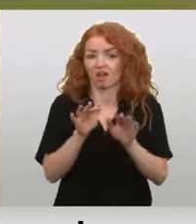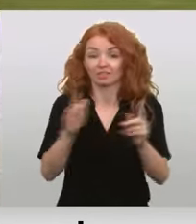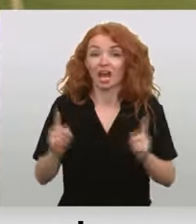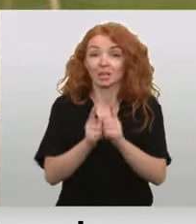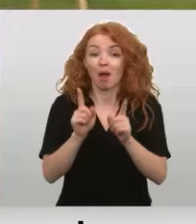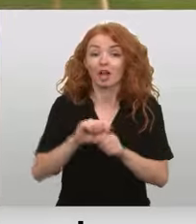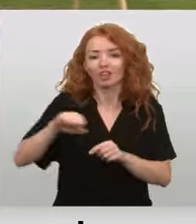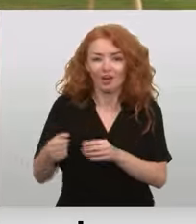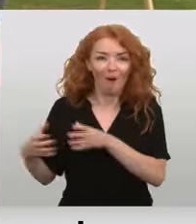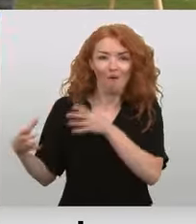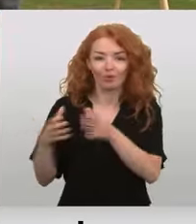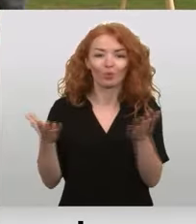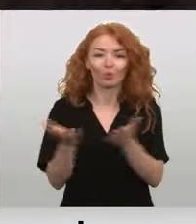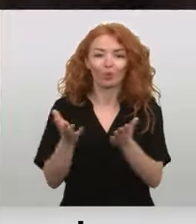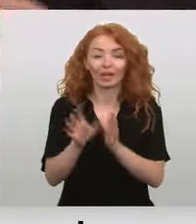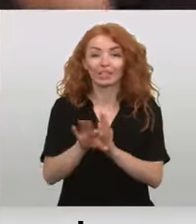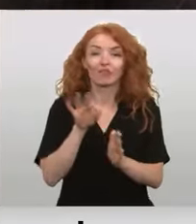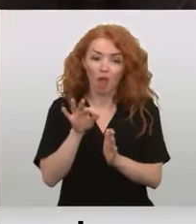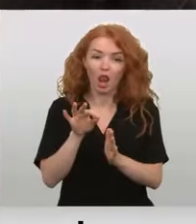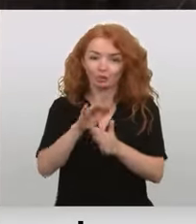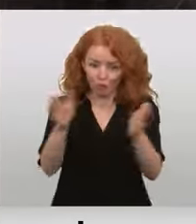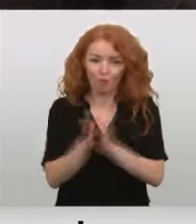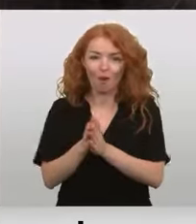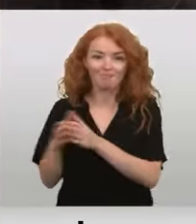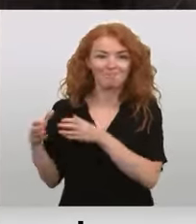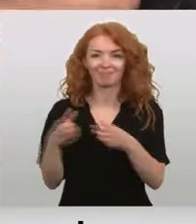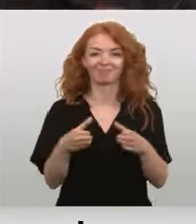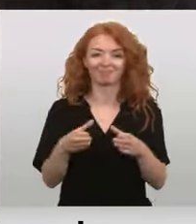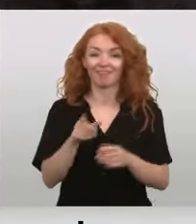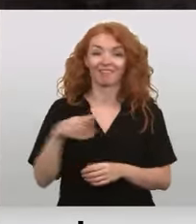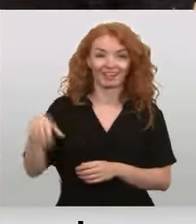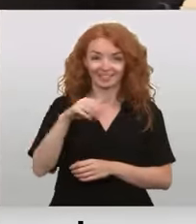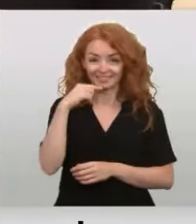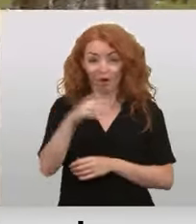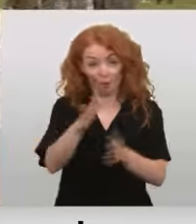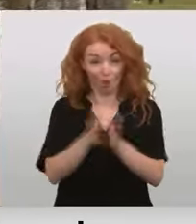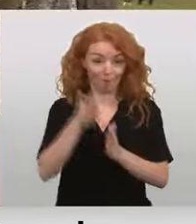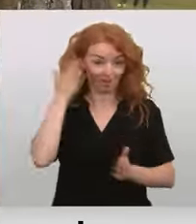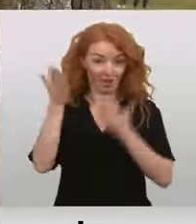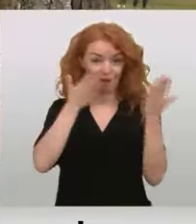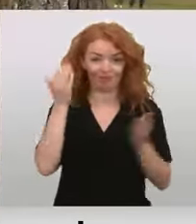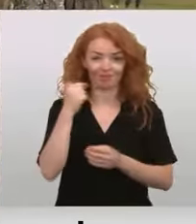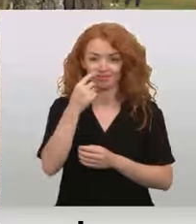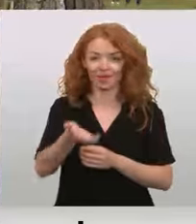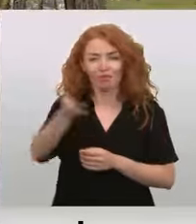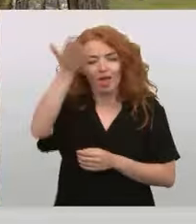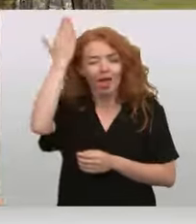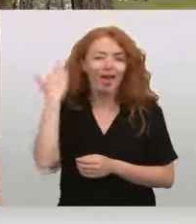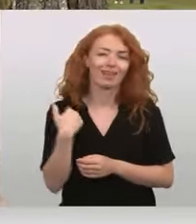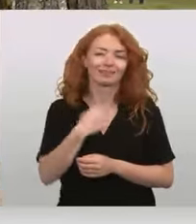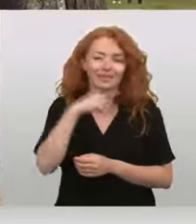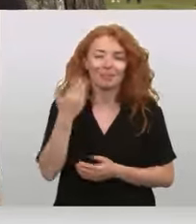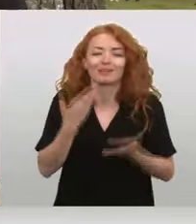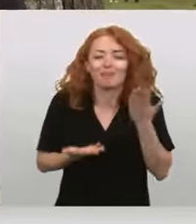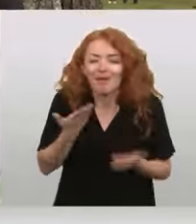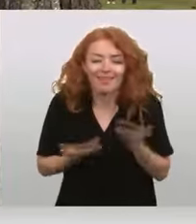vairākus draugu bariņus, kur izvēlējušies dienēt kopā. Kā viņi saka, kopā jautrāk. Ļoti sen jau gribēju to